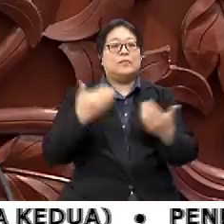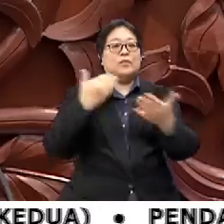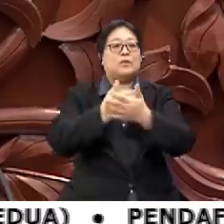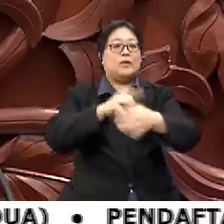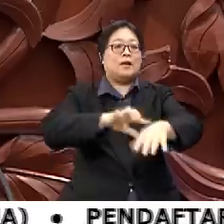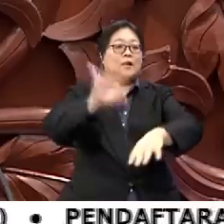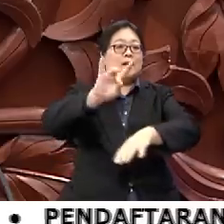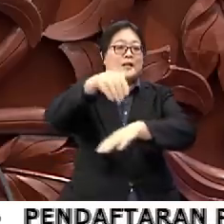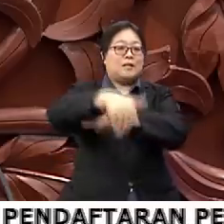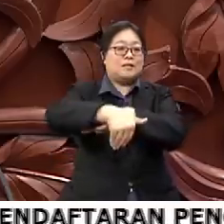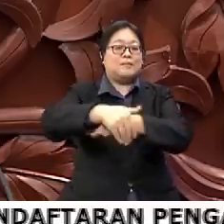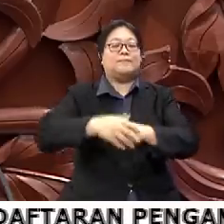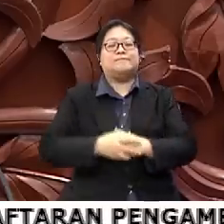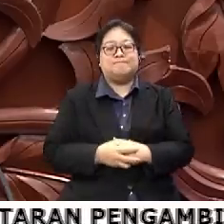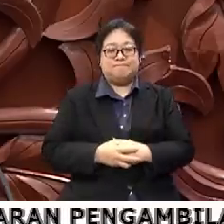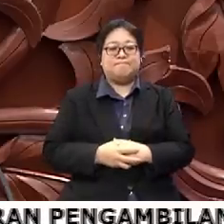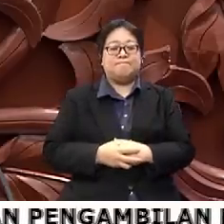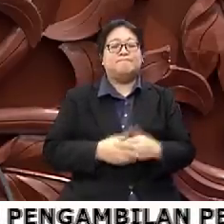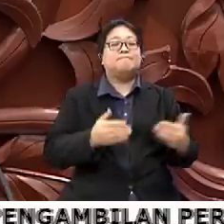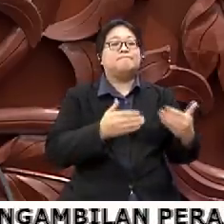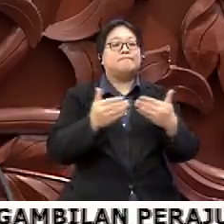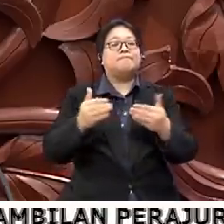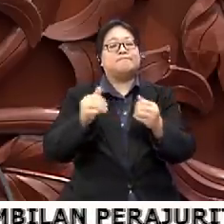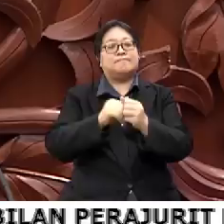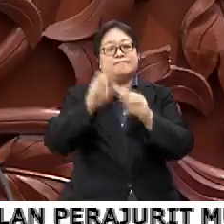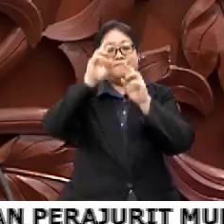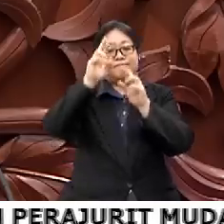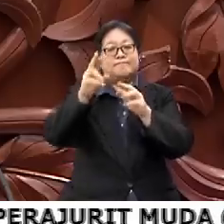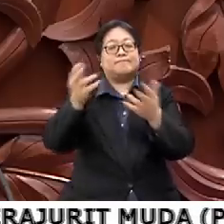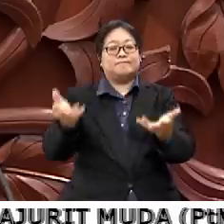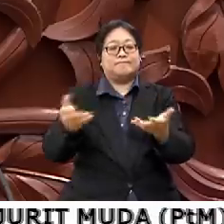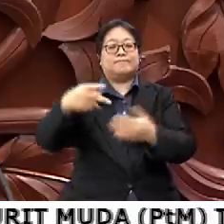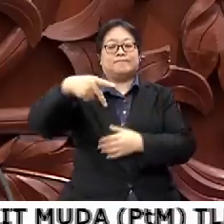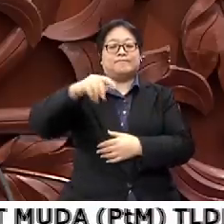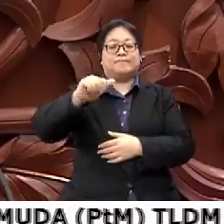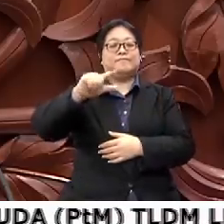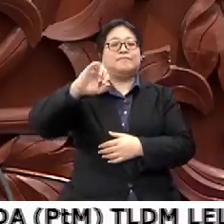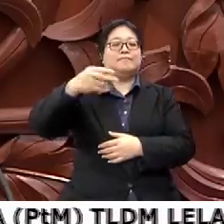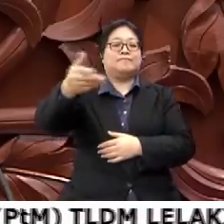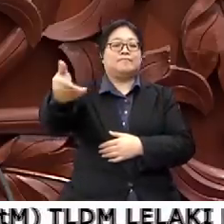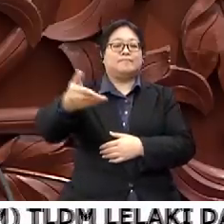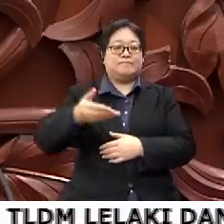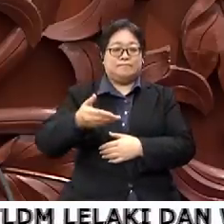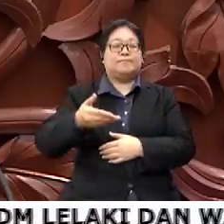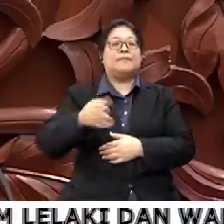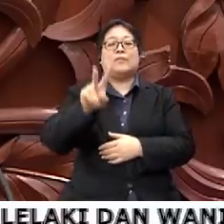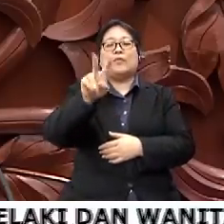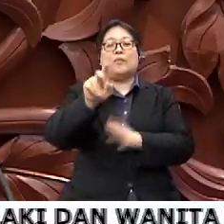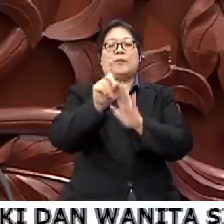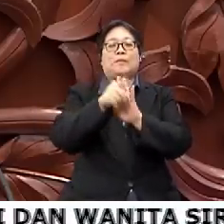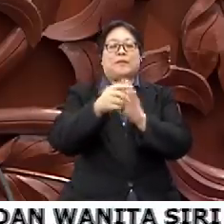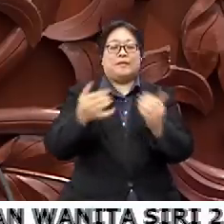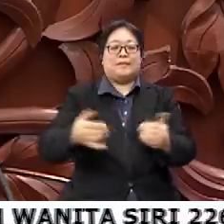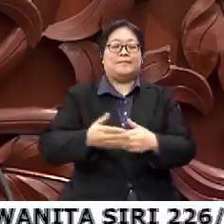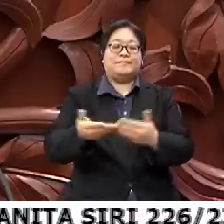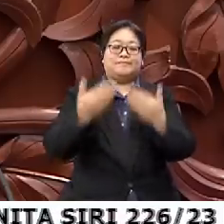pada malam ini. Untuk itu, dengan segala hormatnya, Paguh dijemput dan Paguh mempunyai 20 minit dari